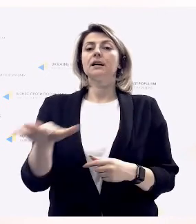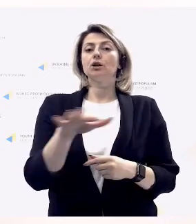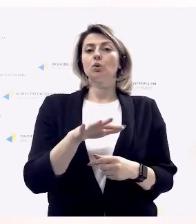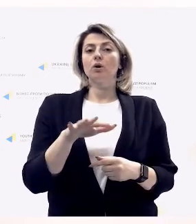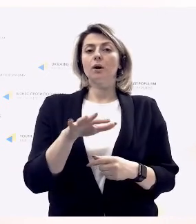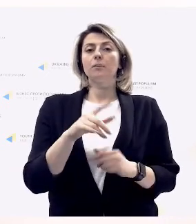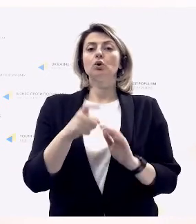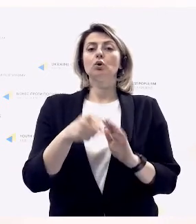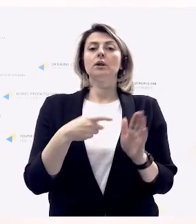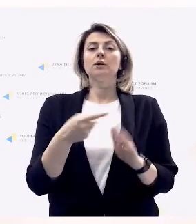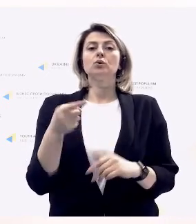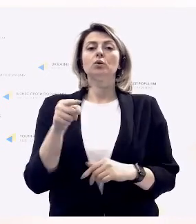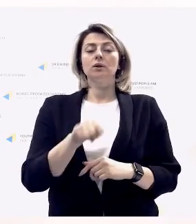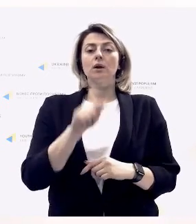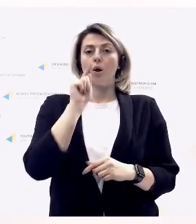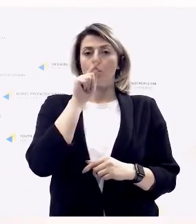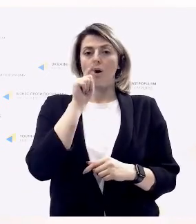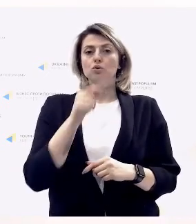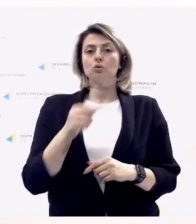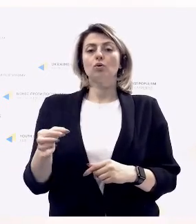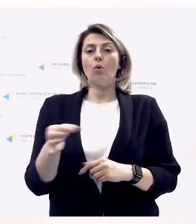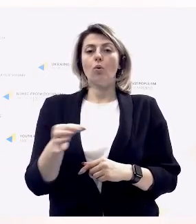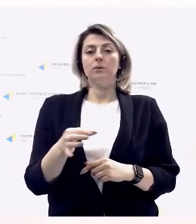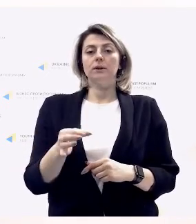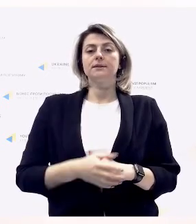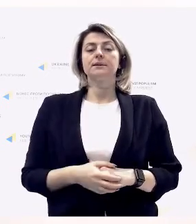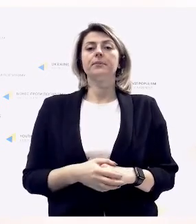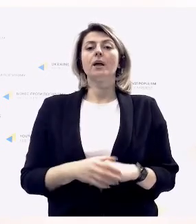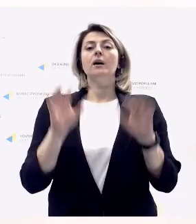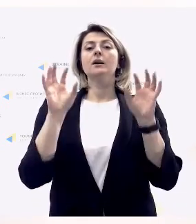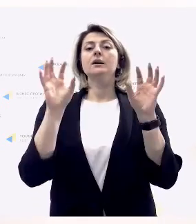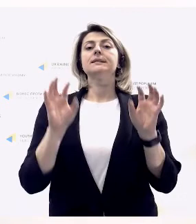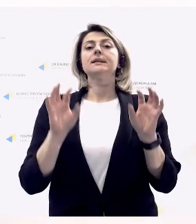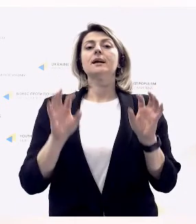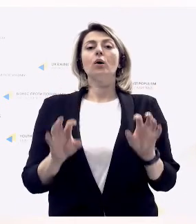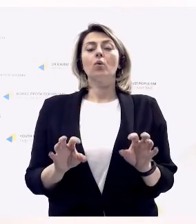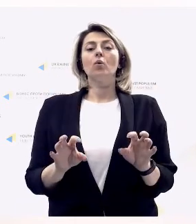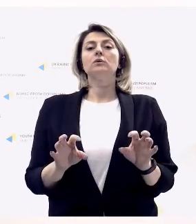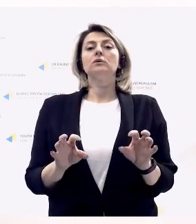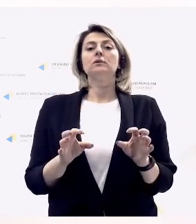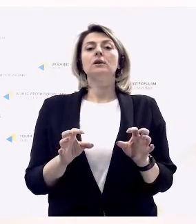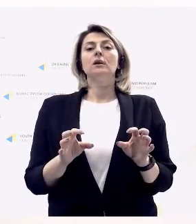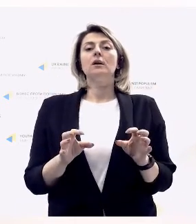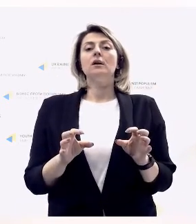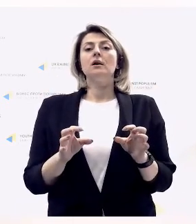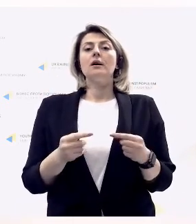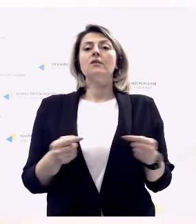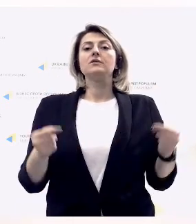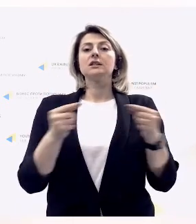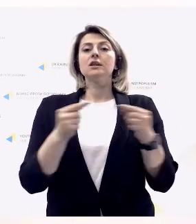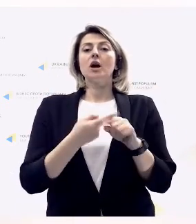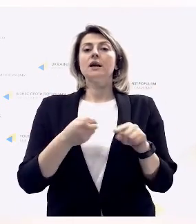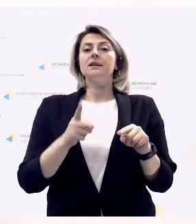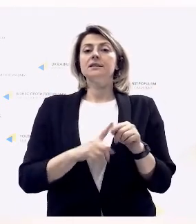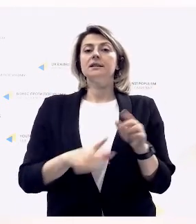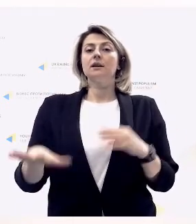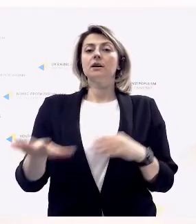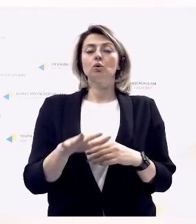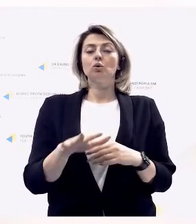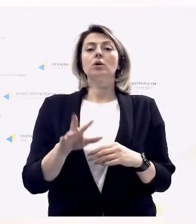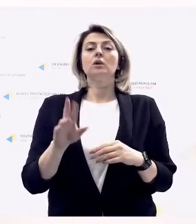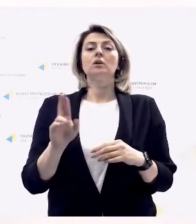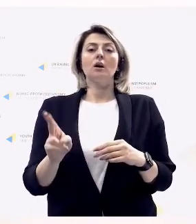територіями Донецької та Луганської області. Закон визначає ці території як